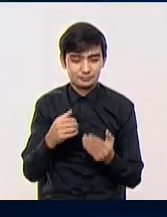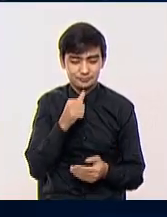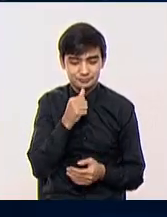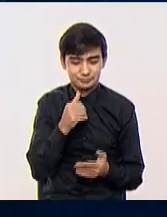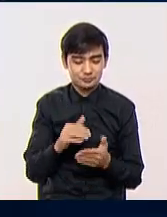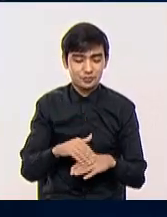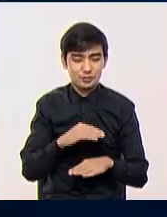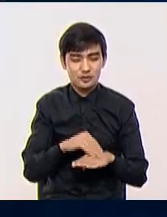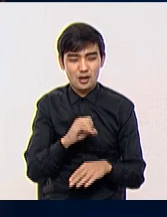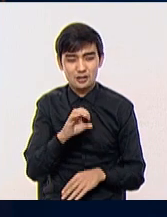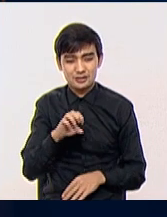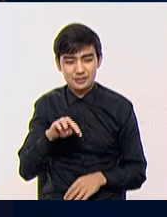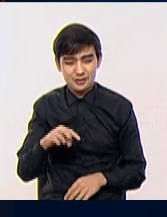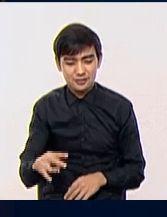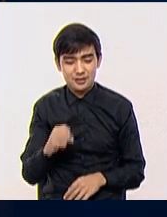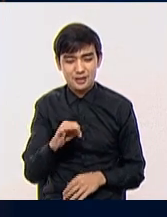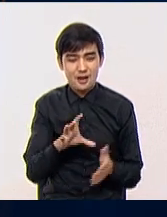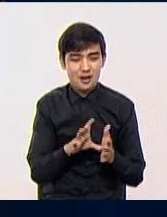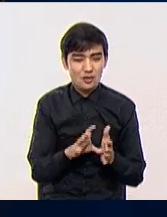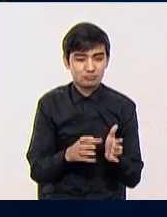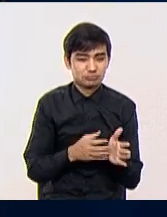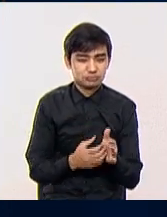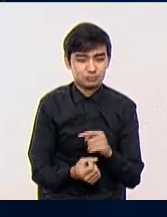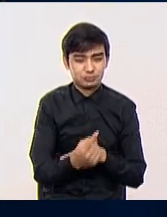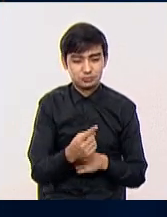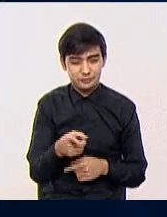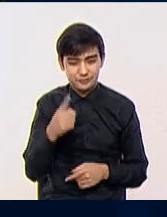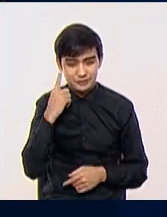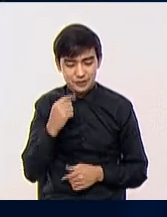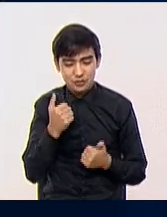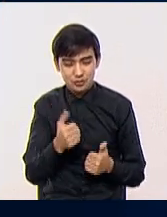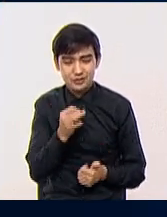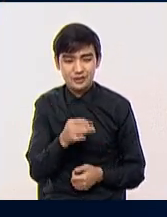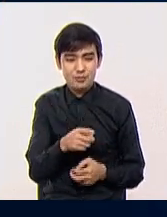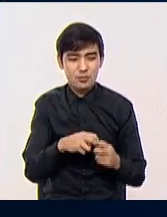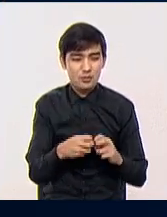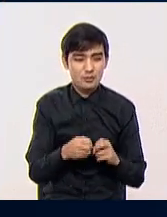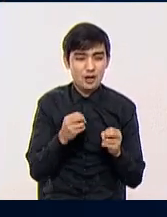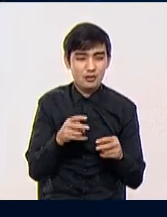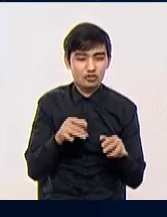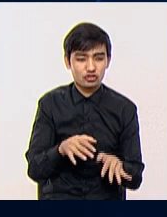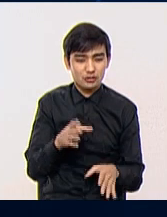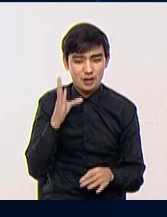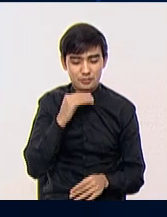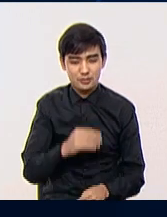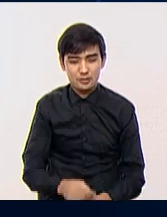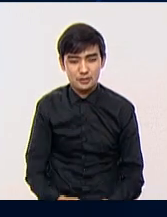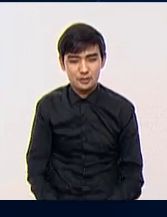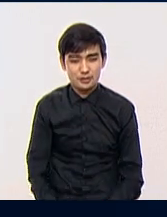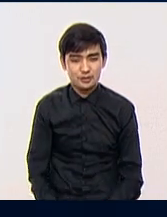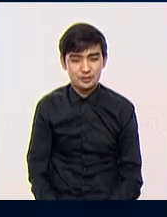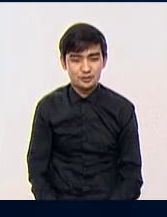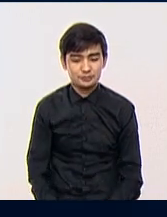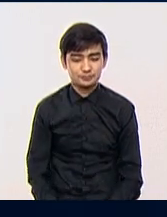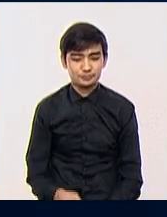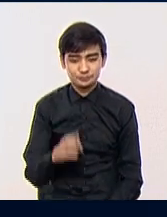кеш. Аслан Мырза, елде электроэнергиясы жетпей жатқан жақсы білесіз. Сіздер бұл проблеманы қалай шешуге болады деп ойлайсыздар?